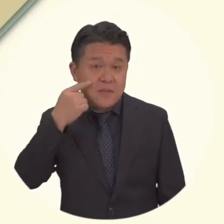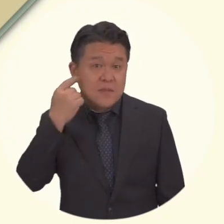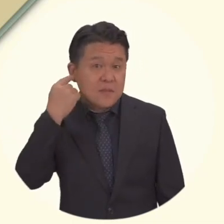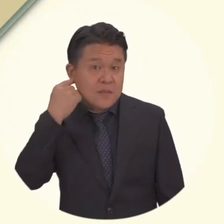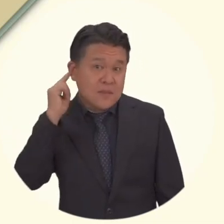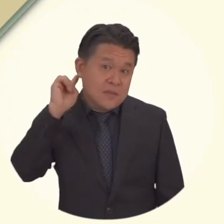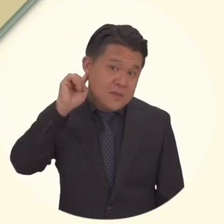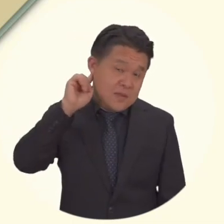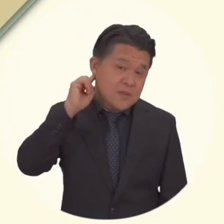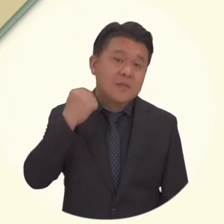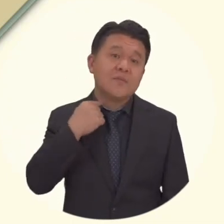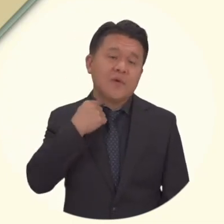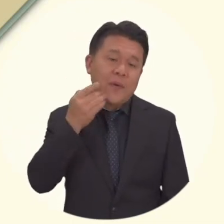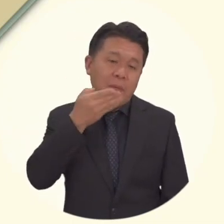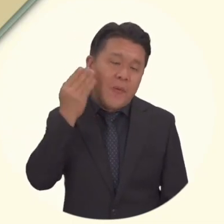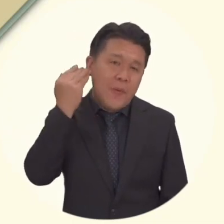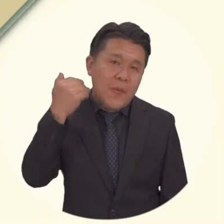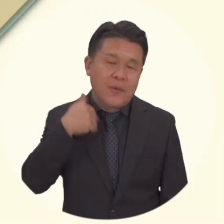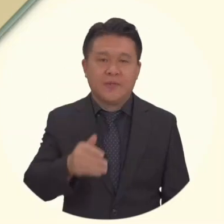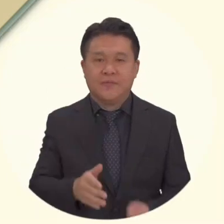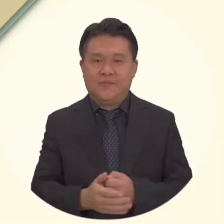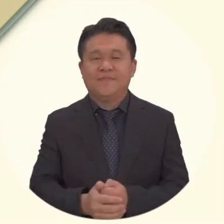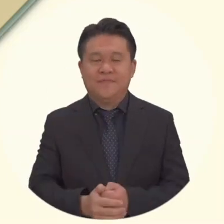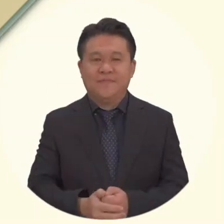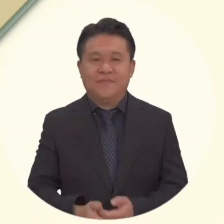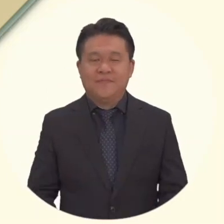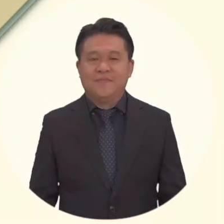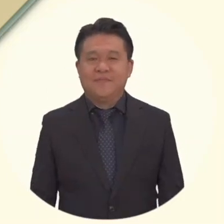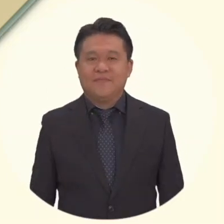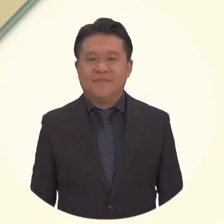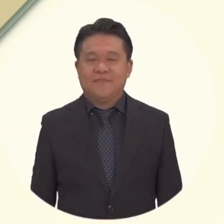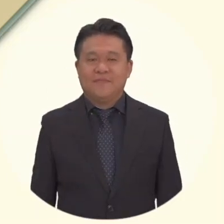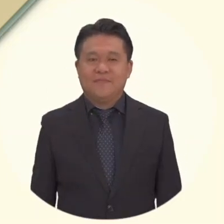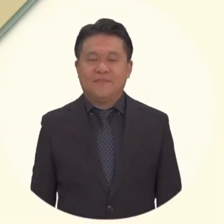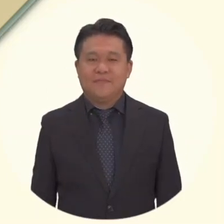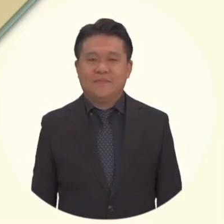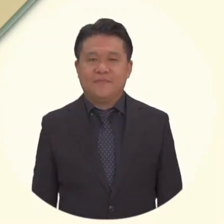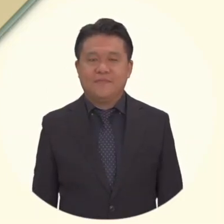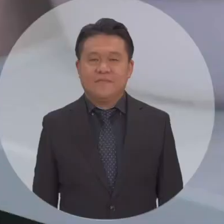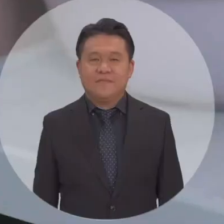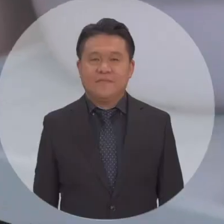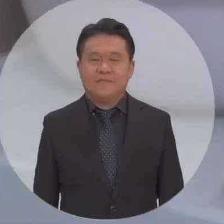귀의 뒷부분과 귀의 바깥 부분, 목 순서로 닦아줍니다.